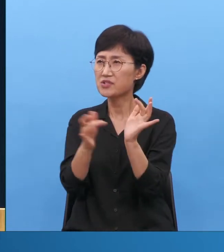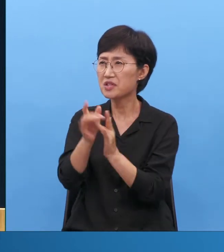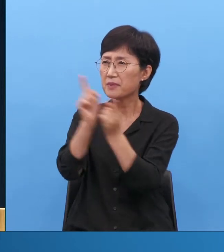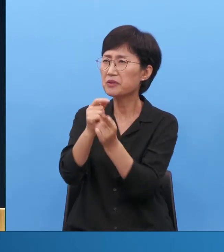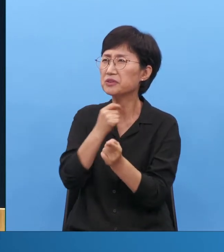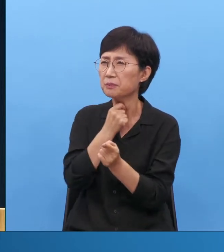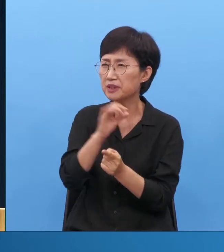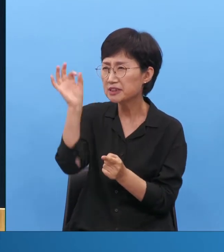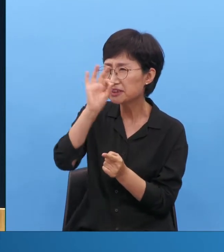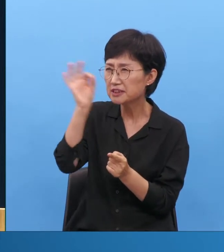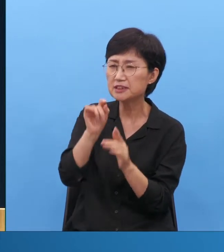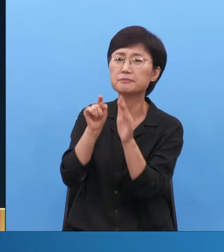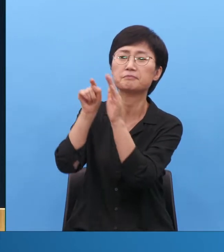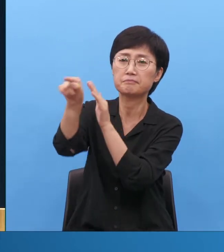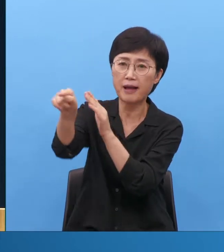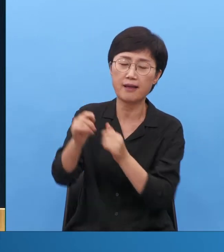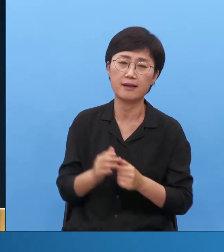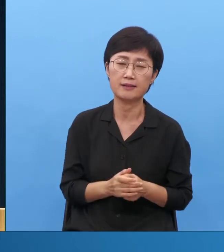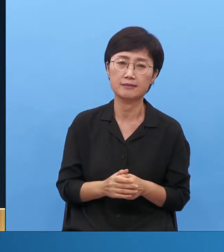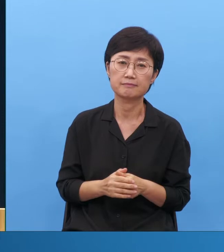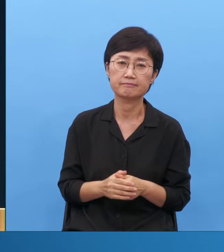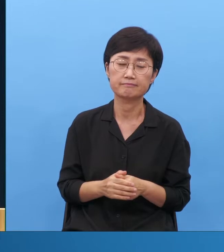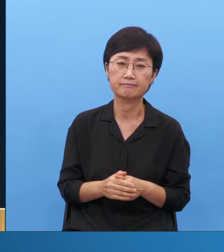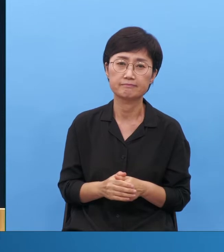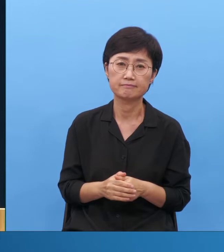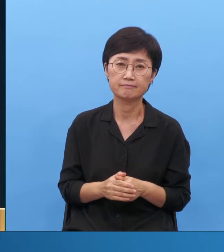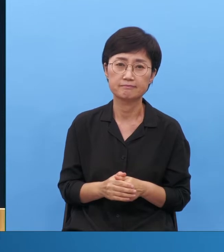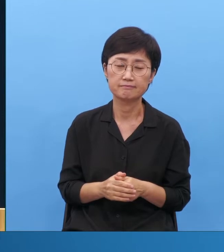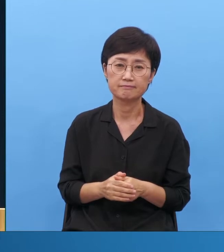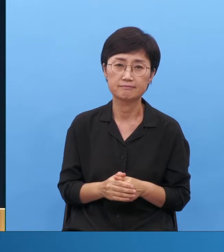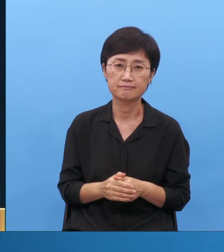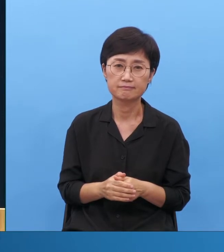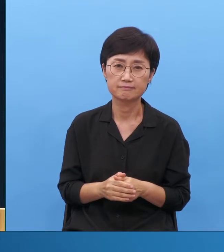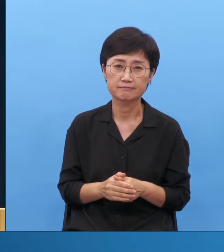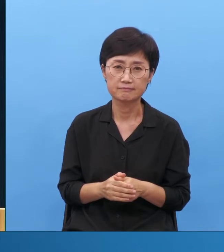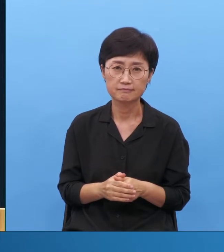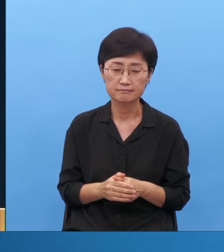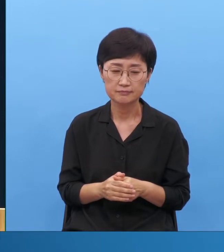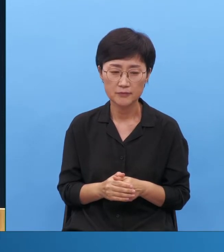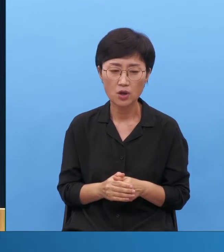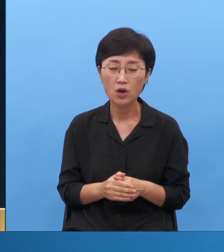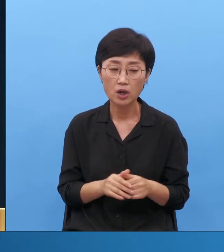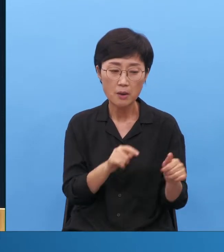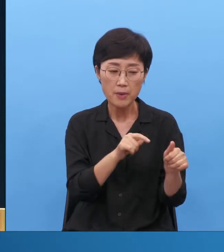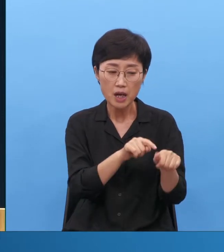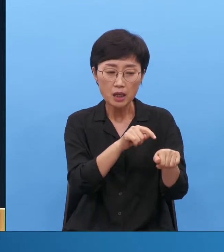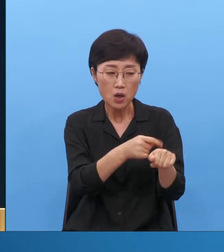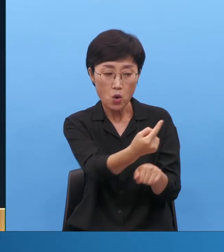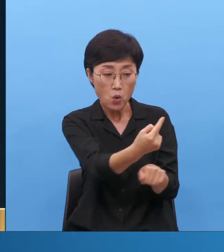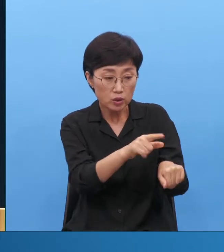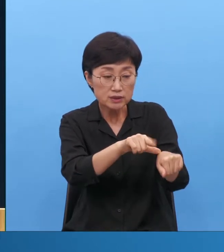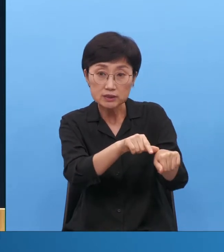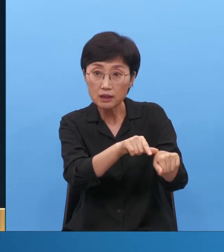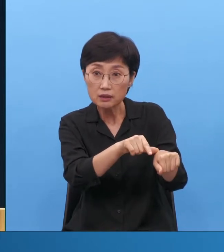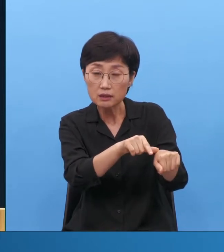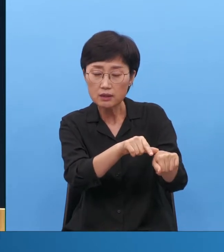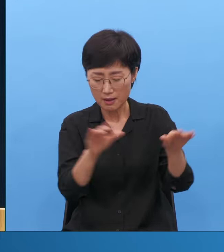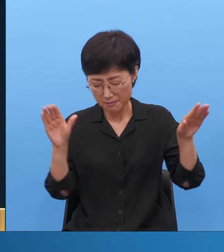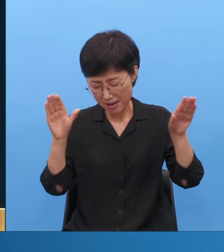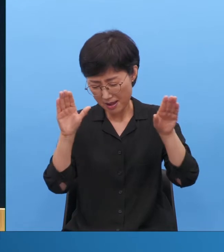comes to meet with Jesus in today's passage. 그것도 뭐 눈을 피해서 그런지 진지하게 얘기하려고 그런지